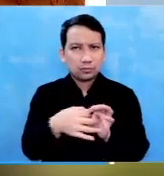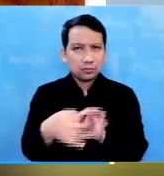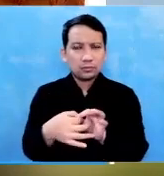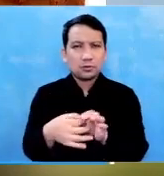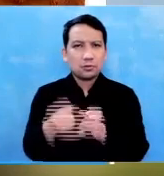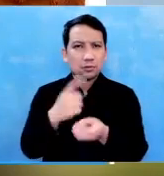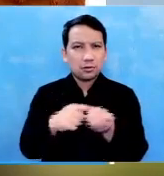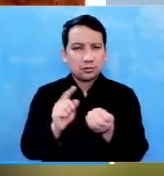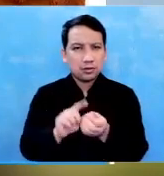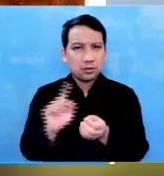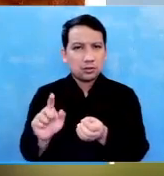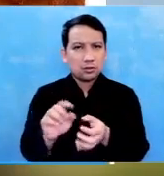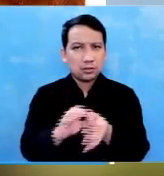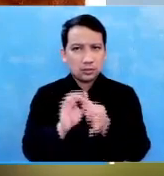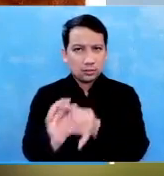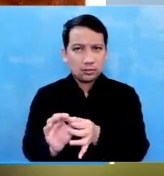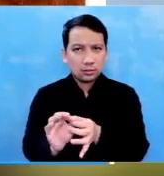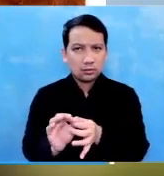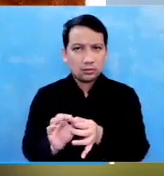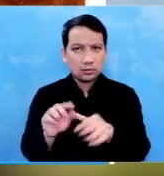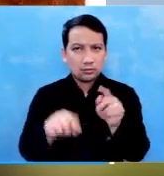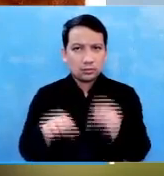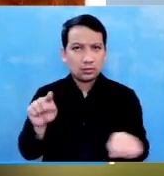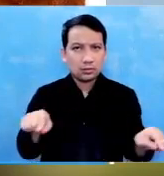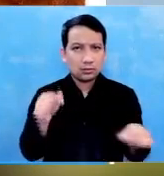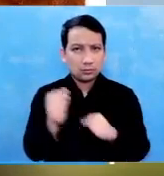mga nahuhuli ng magkakaibang taon?